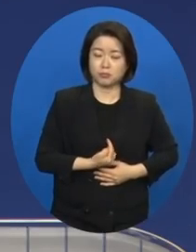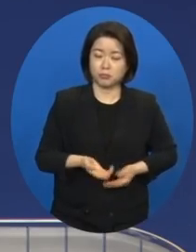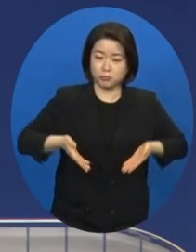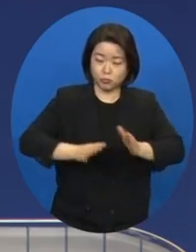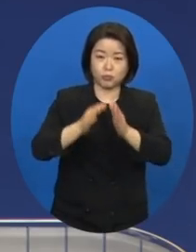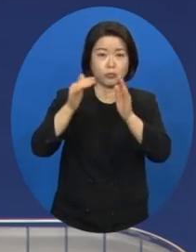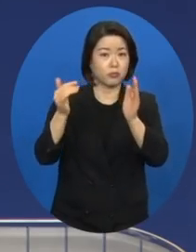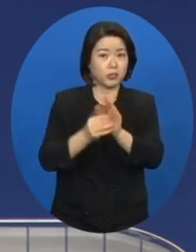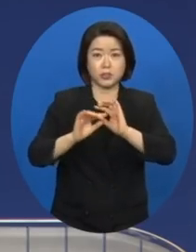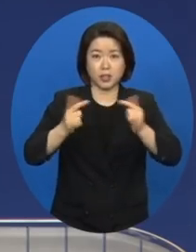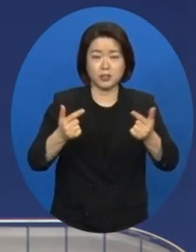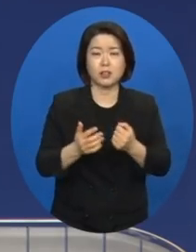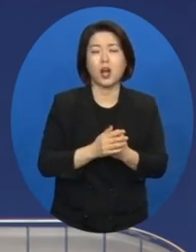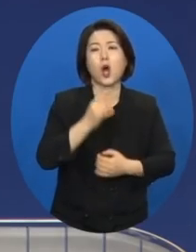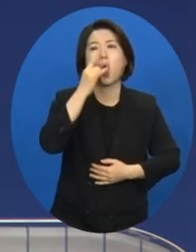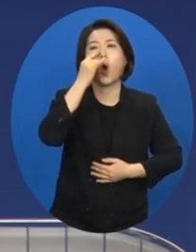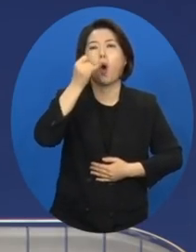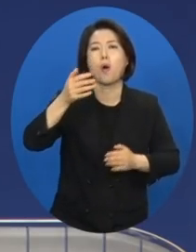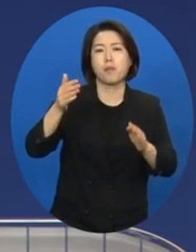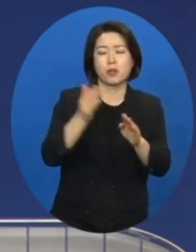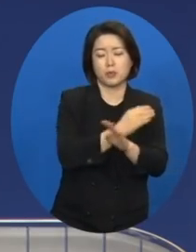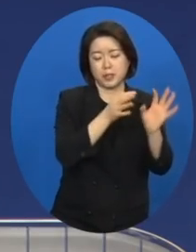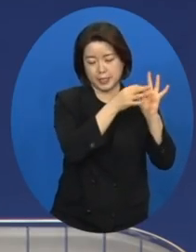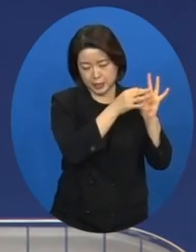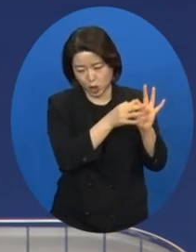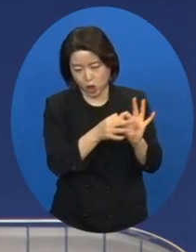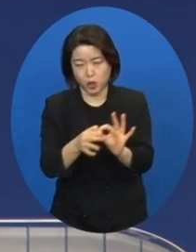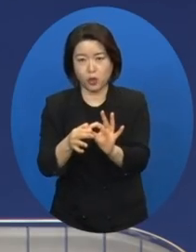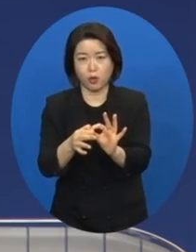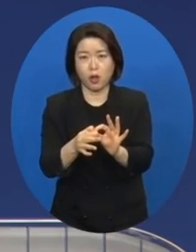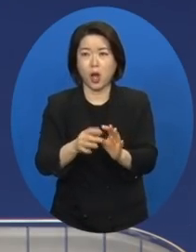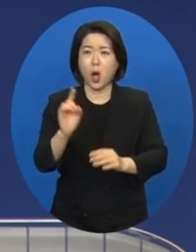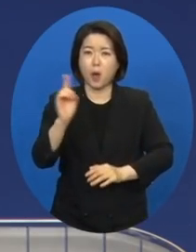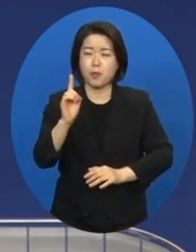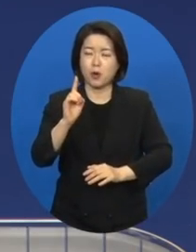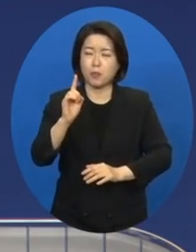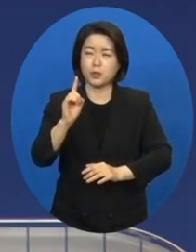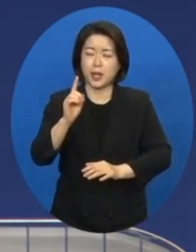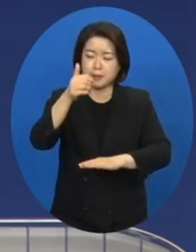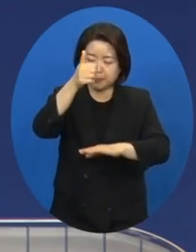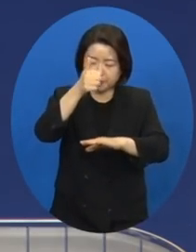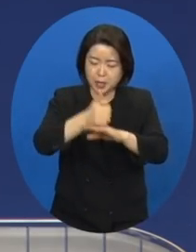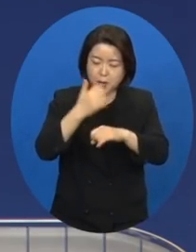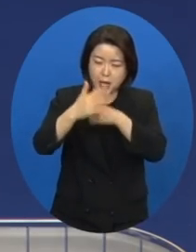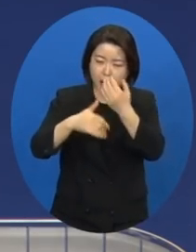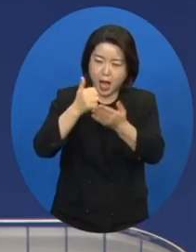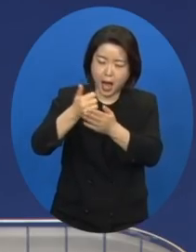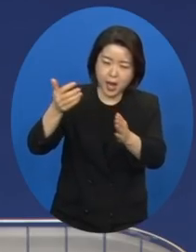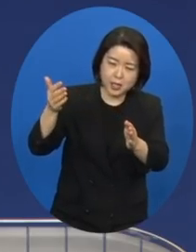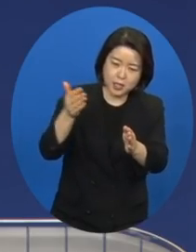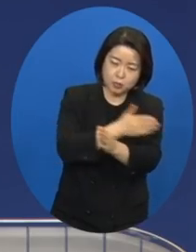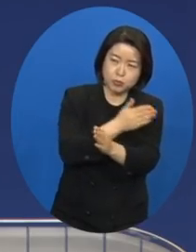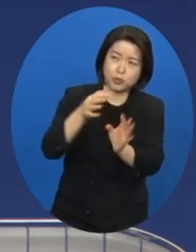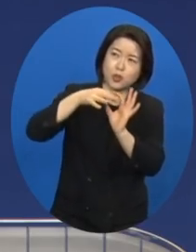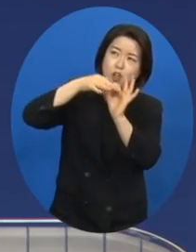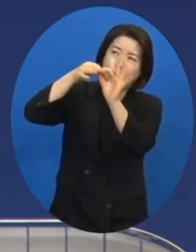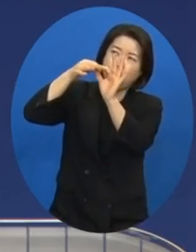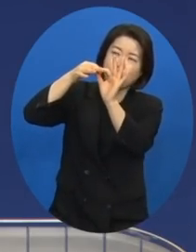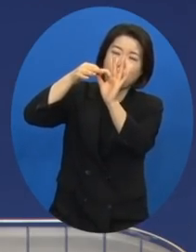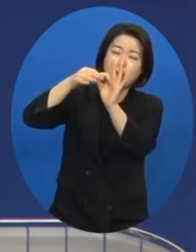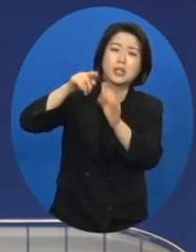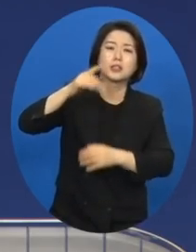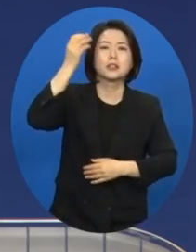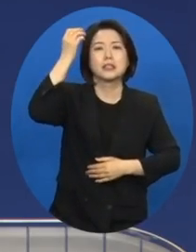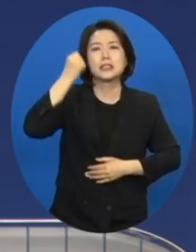것이 아니라 어머님으로부터 연결되어 있었다, 무엇보다 하나님으로부터 연결되어 있었다라는 걸 여러분은 기억하셔야